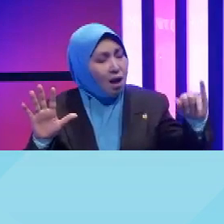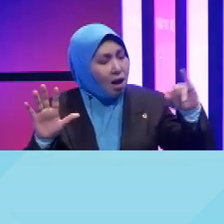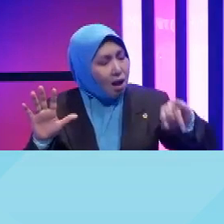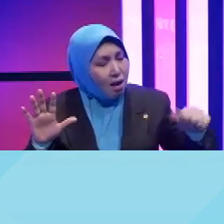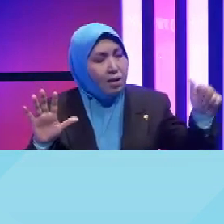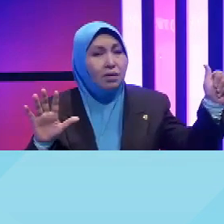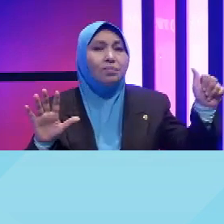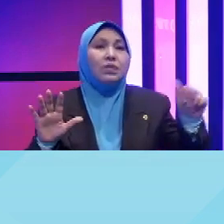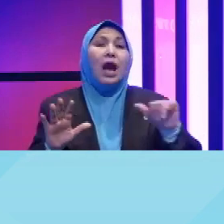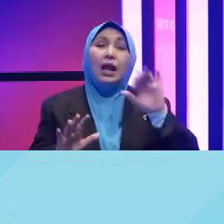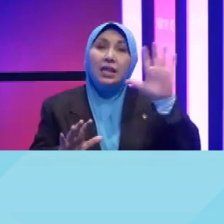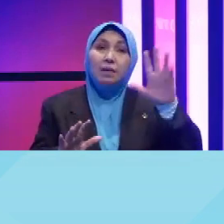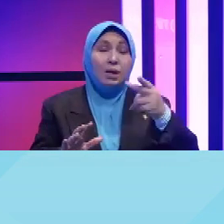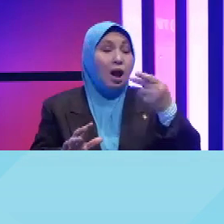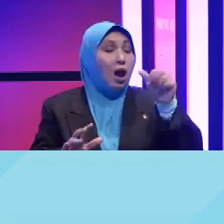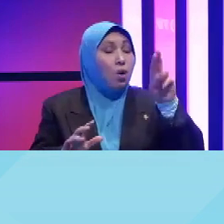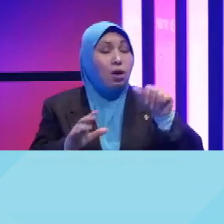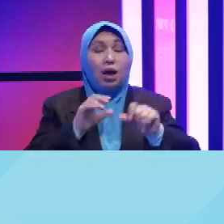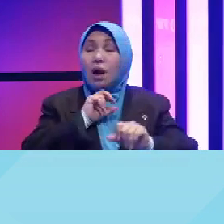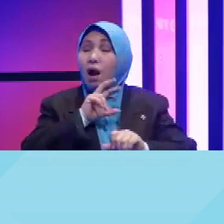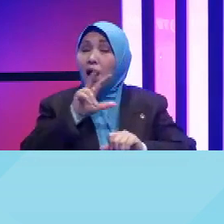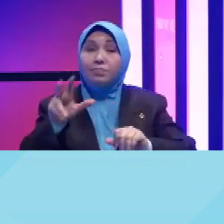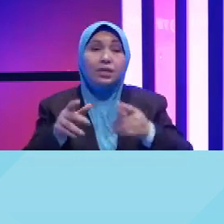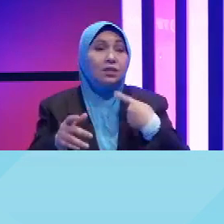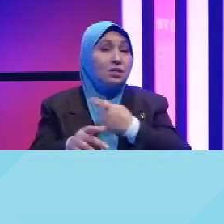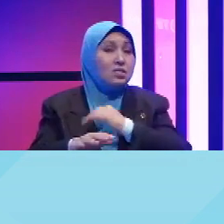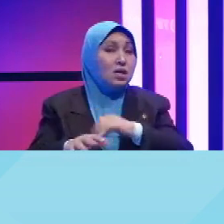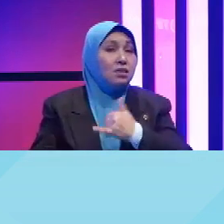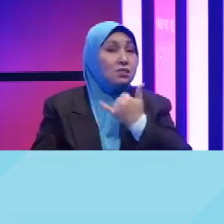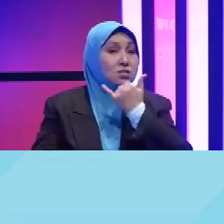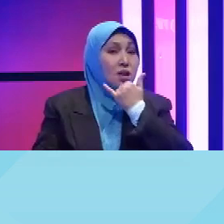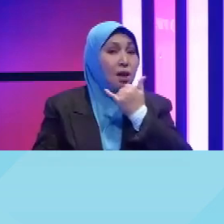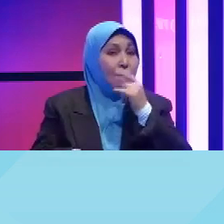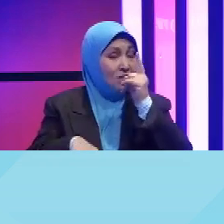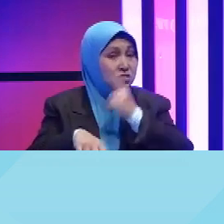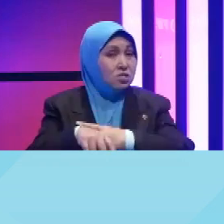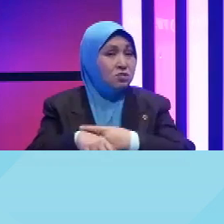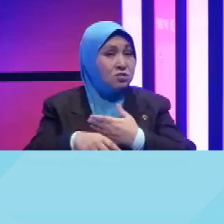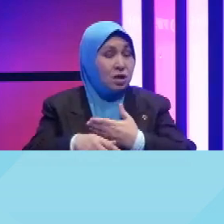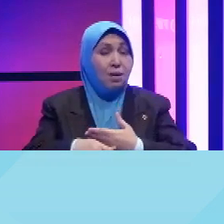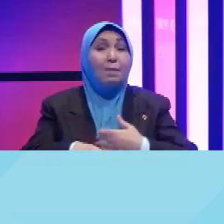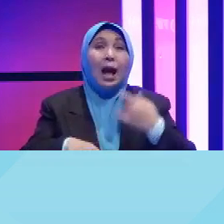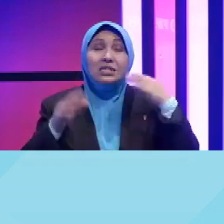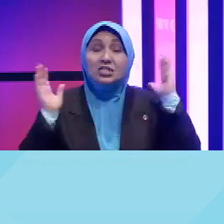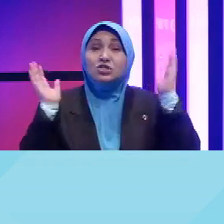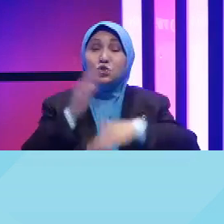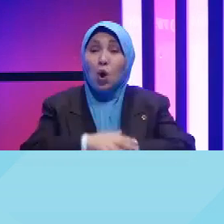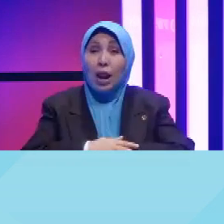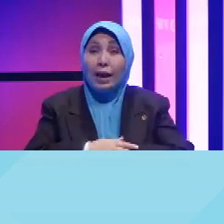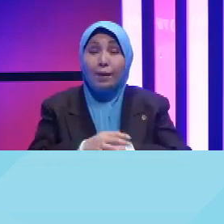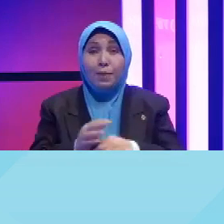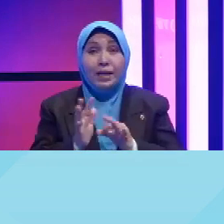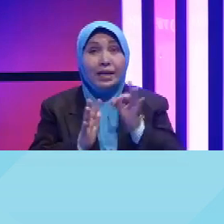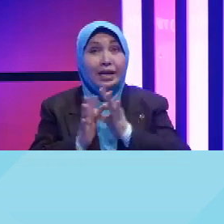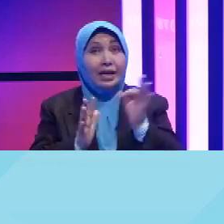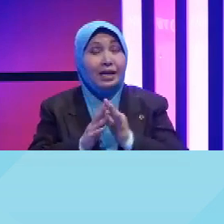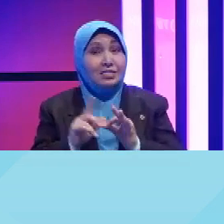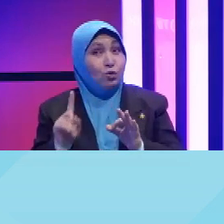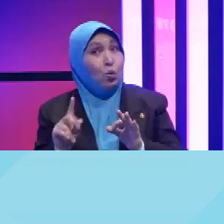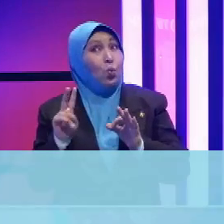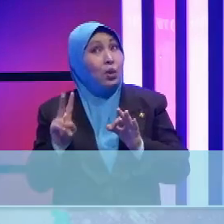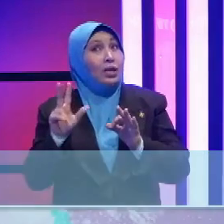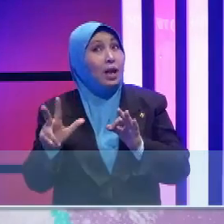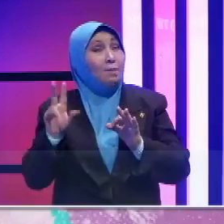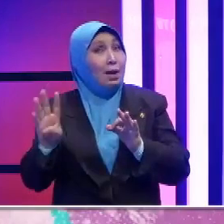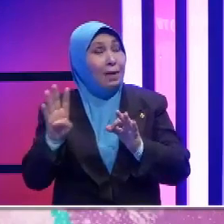nazak lima harakat akan tapi jangan subuh ketika shalat Hai makan beli mbakmu sebelah tengok ke sini